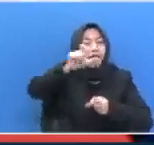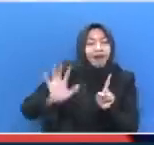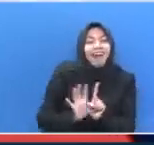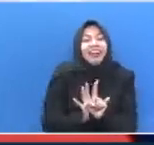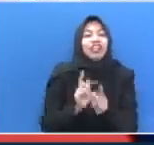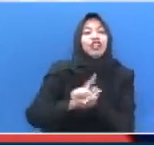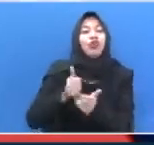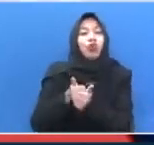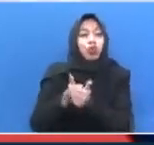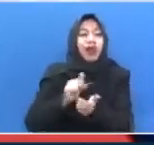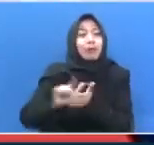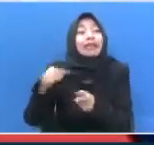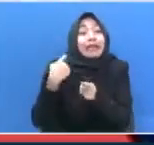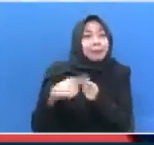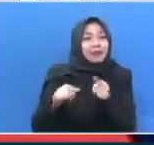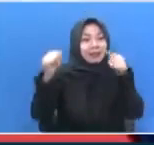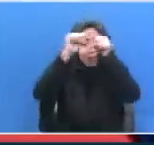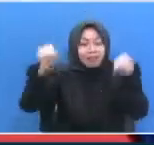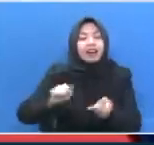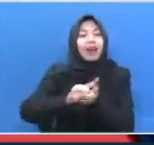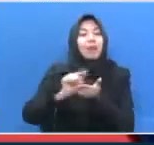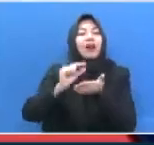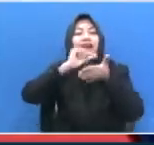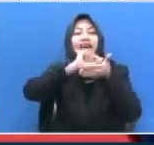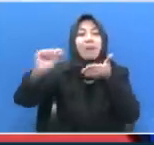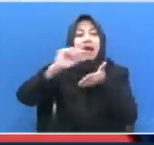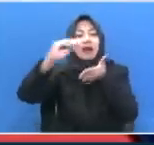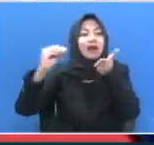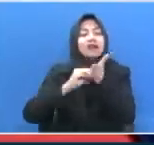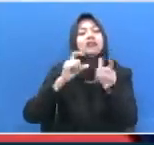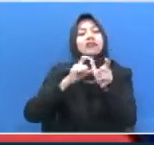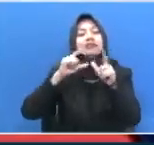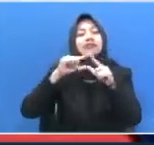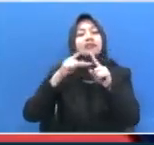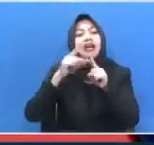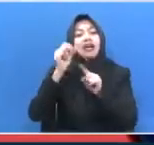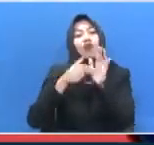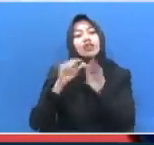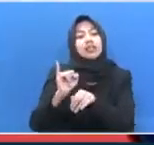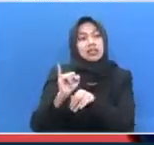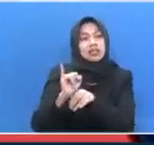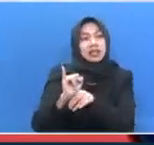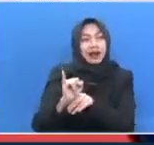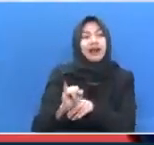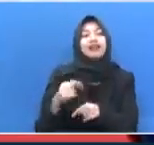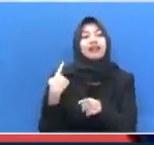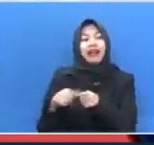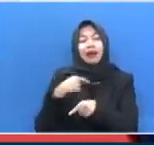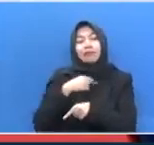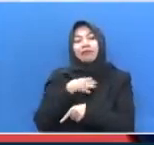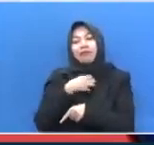penting sebenarnya Ini kan ada pesan politik kepada SBY pesan politik kepada Partai Demokrat jangan terlampau berlebihan